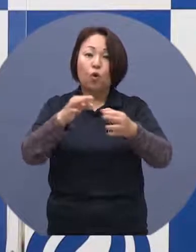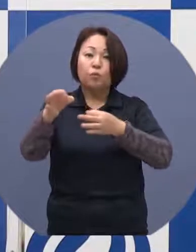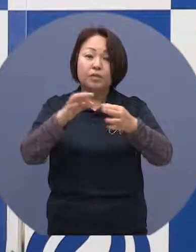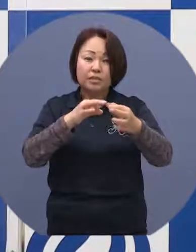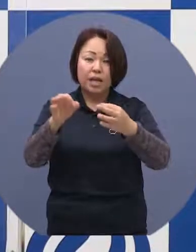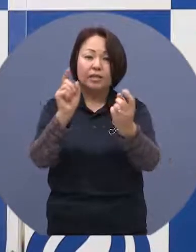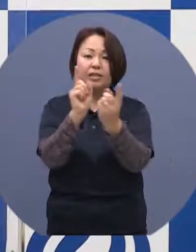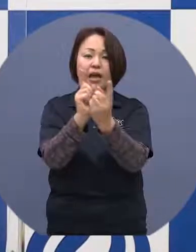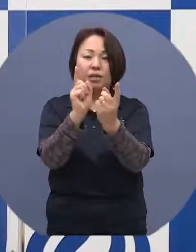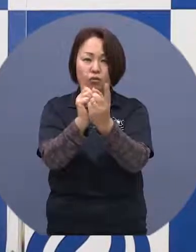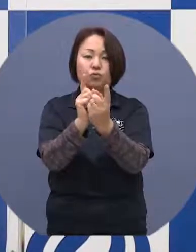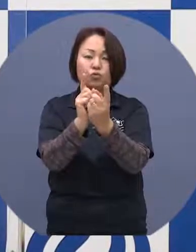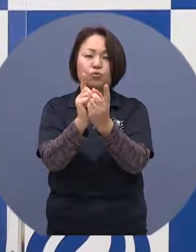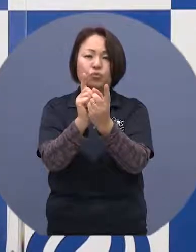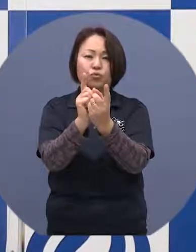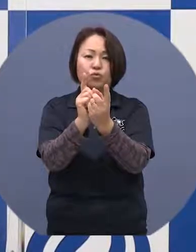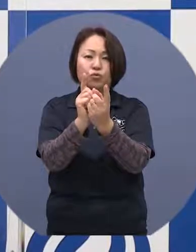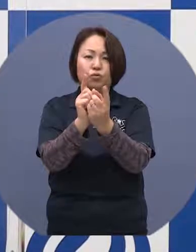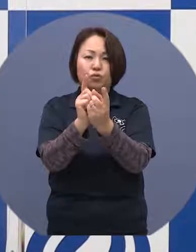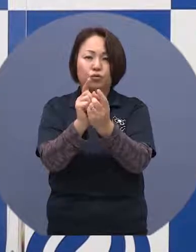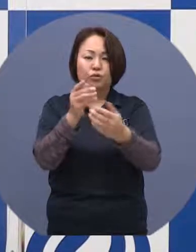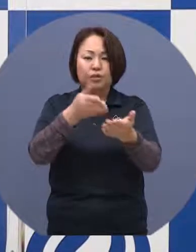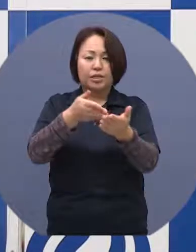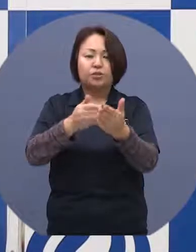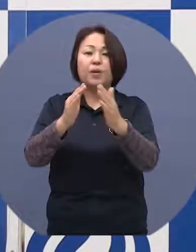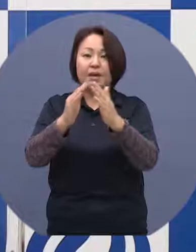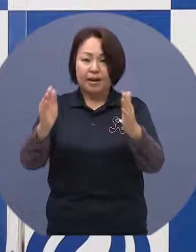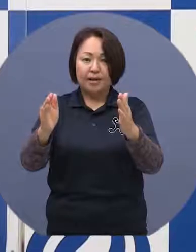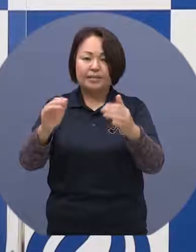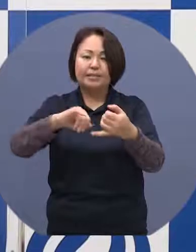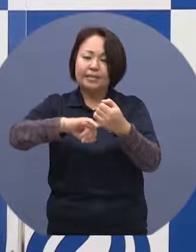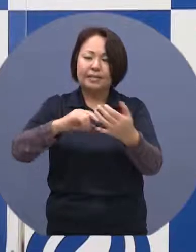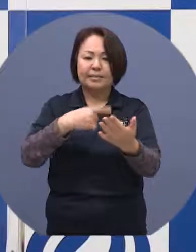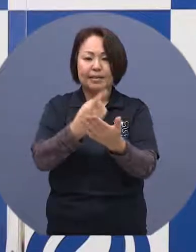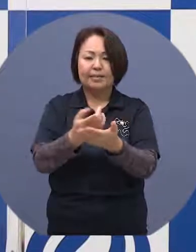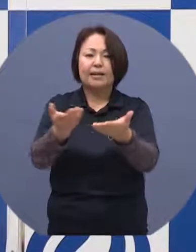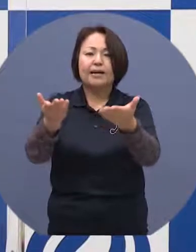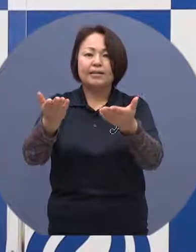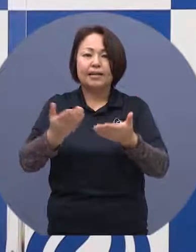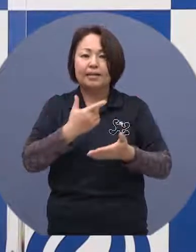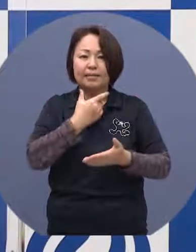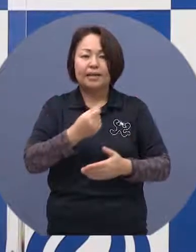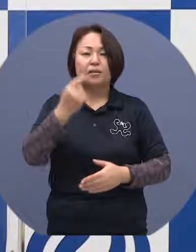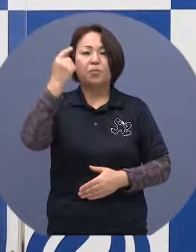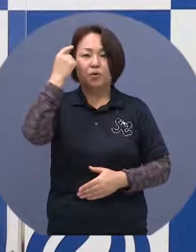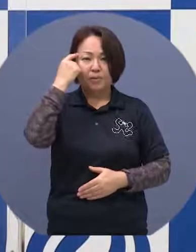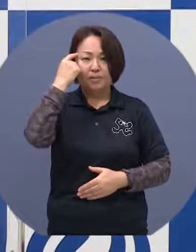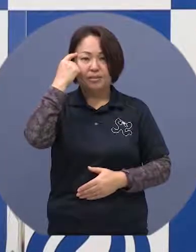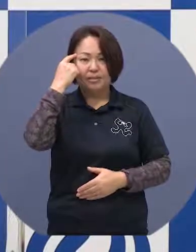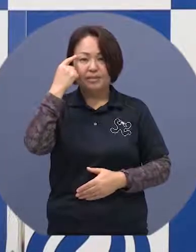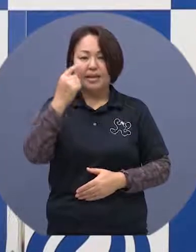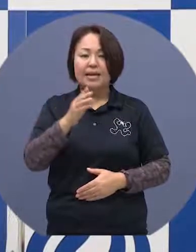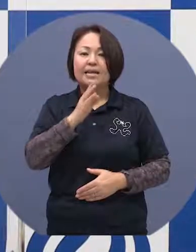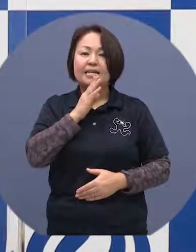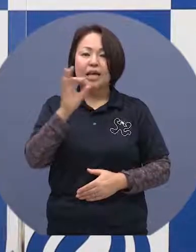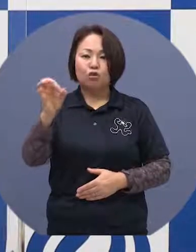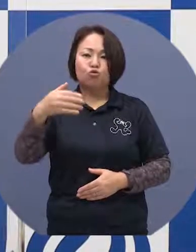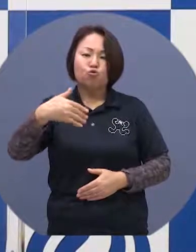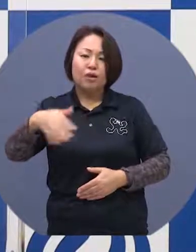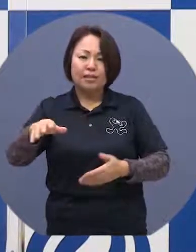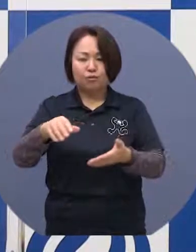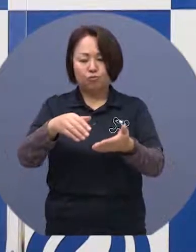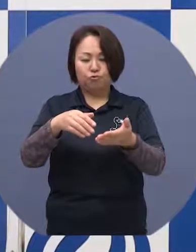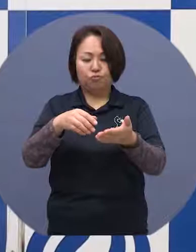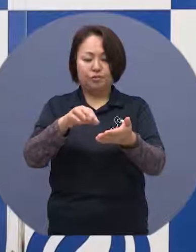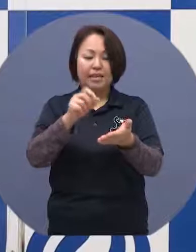向けもですね参加をしていただきましてこのキャッシュレス決済に向けてのこの